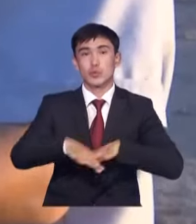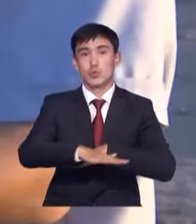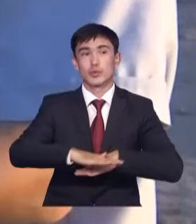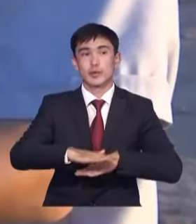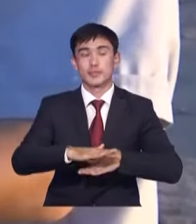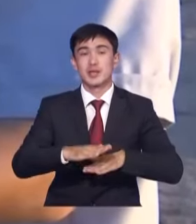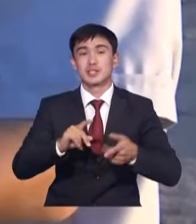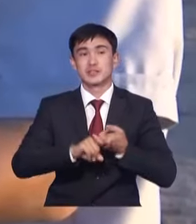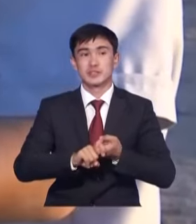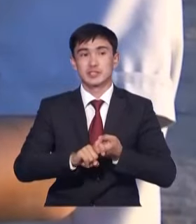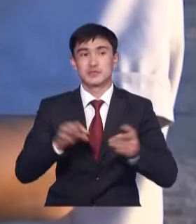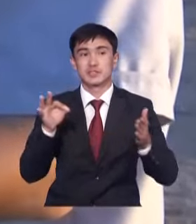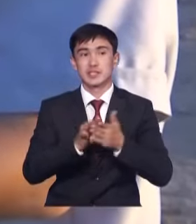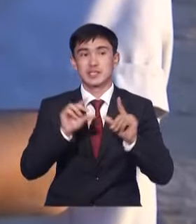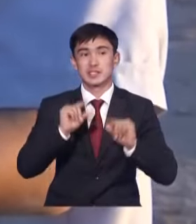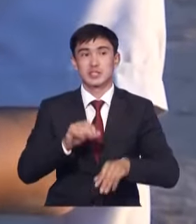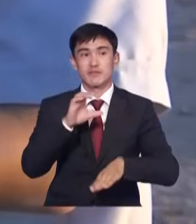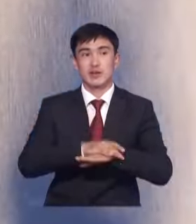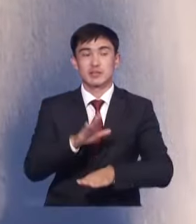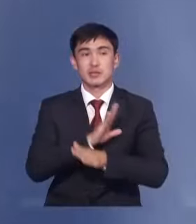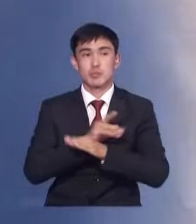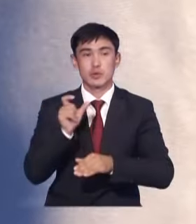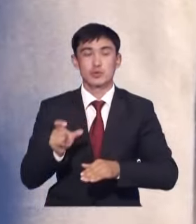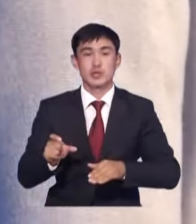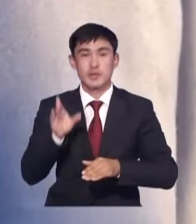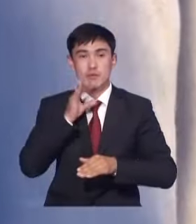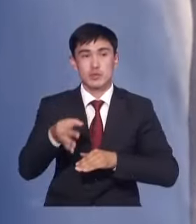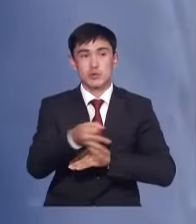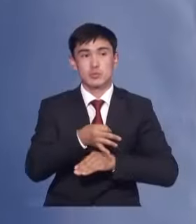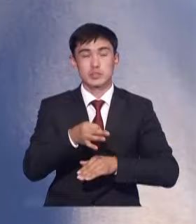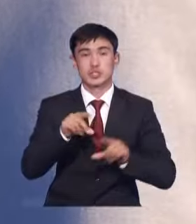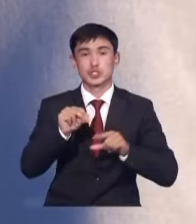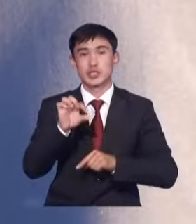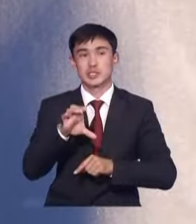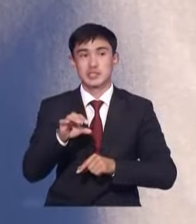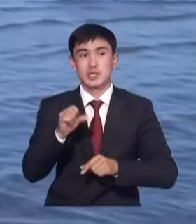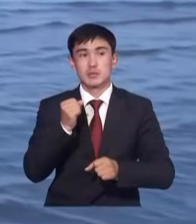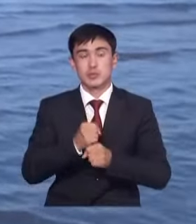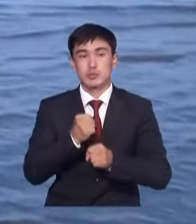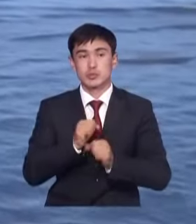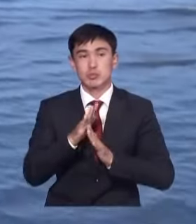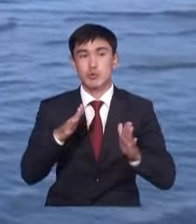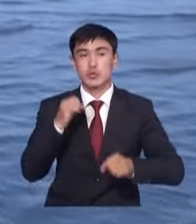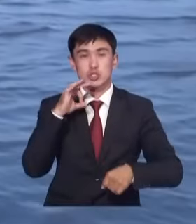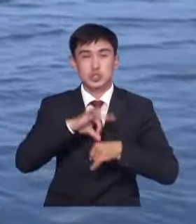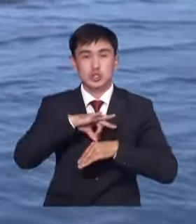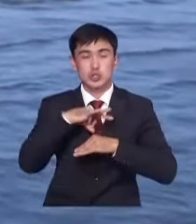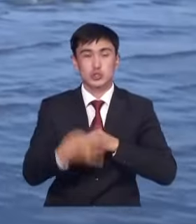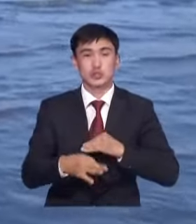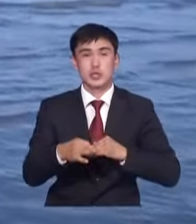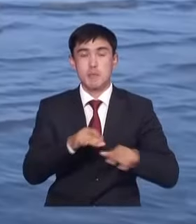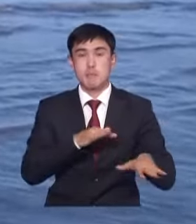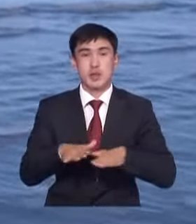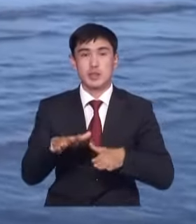отдыха. В связи с чем, в целях снижения фактов гибели людей на водоемах, департаментом по ЧС принимаются и более жесткие меры. В